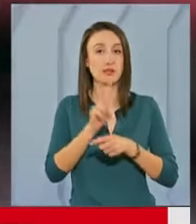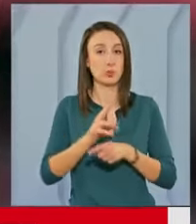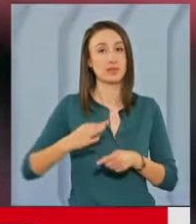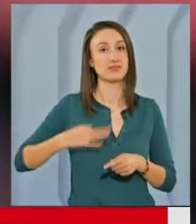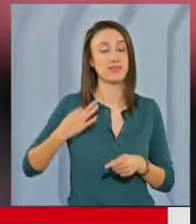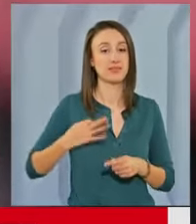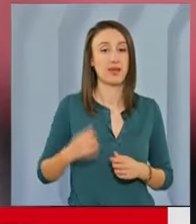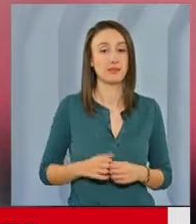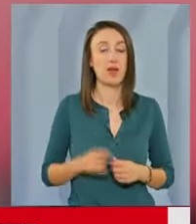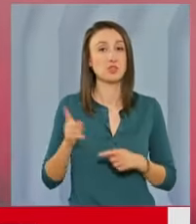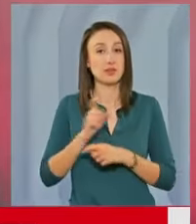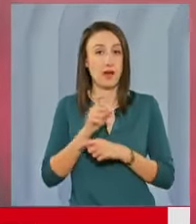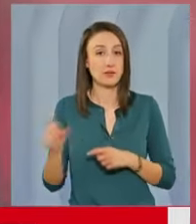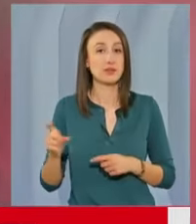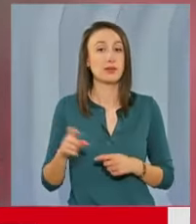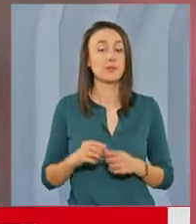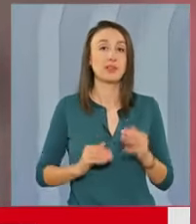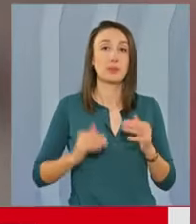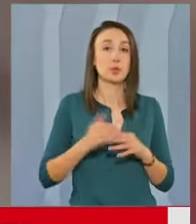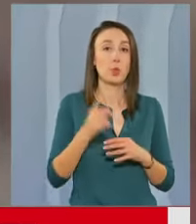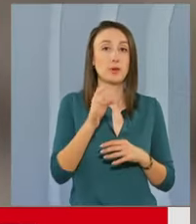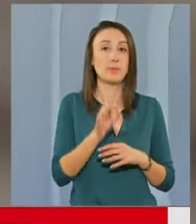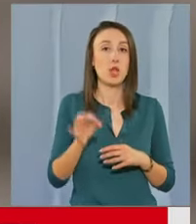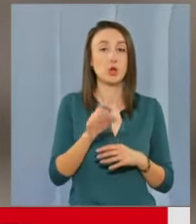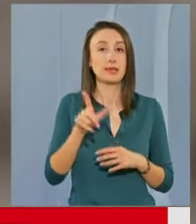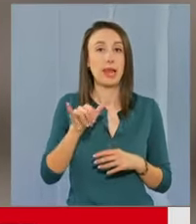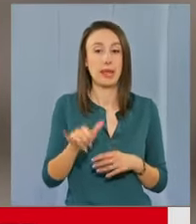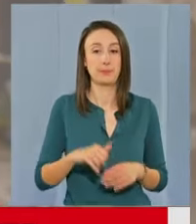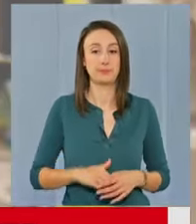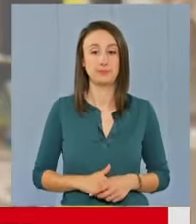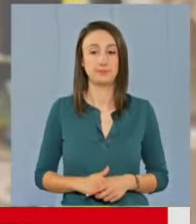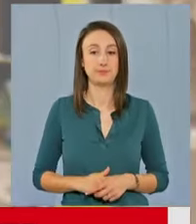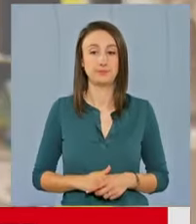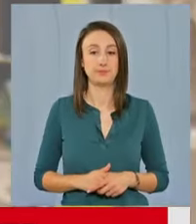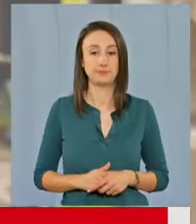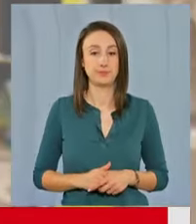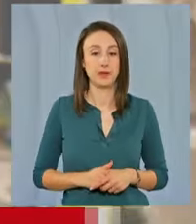asigurărilor de sănătate în acest caz depășește 1 milion de lei.